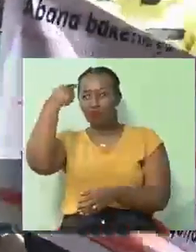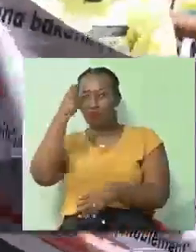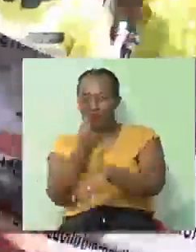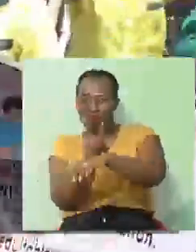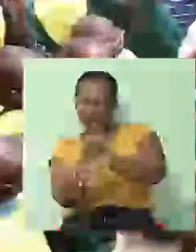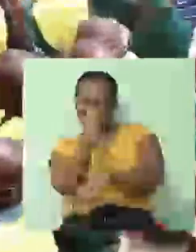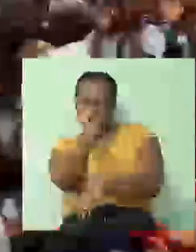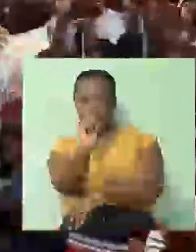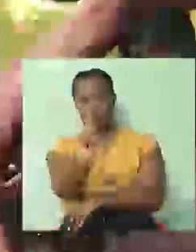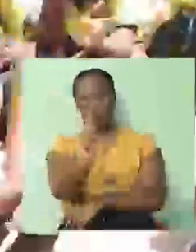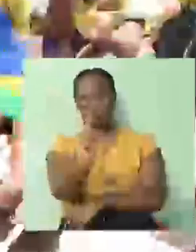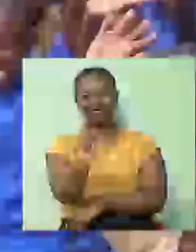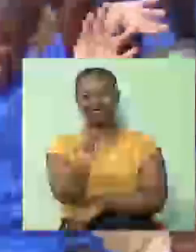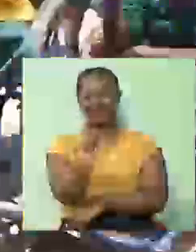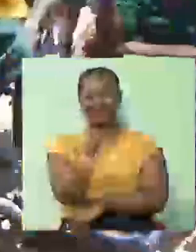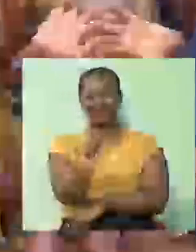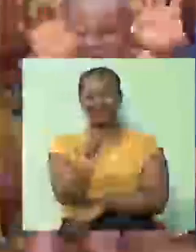mu gihe cy'umunota